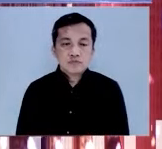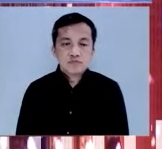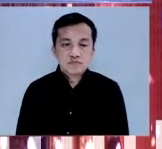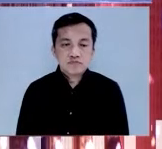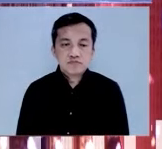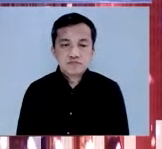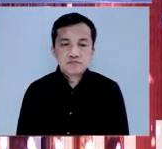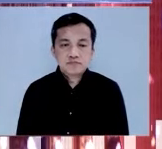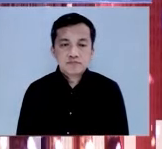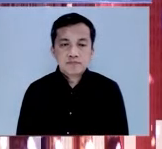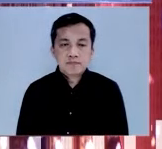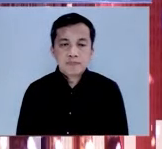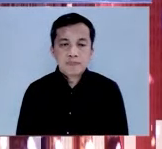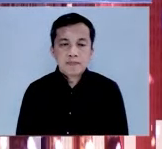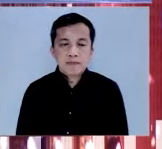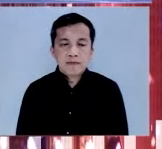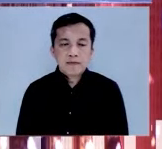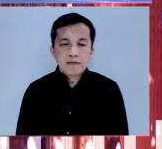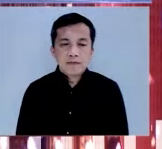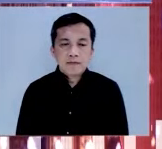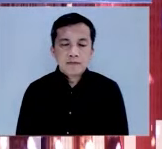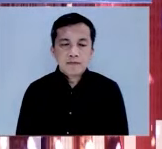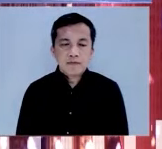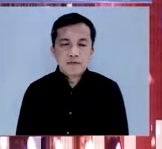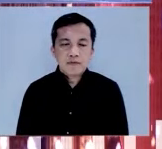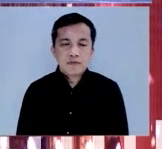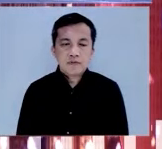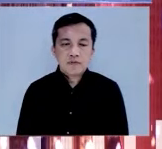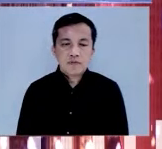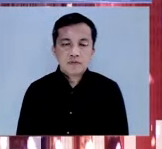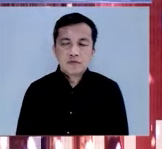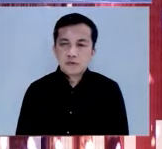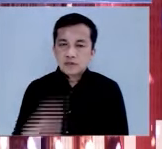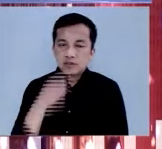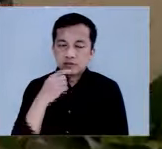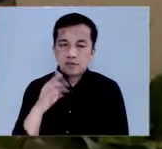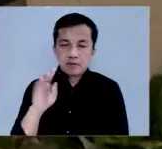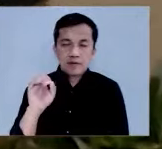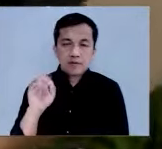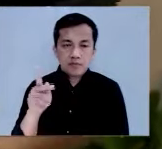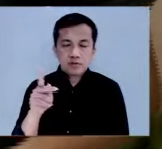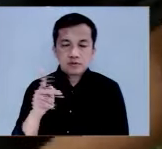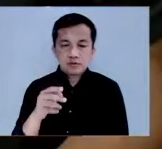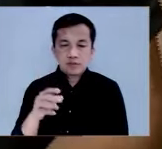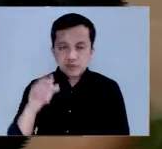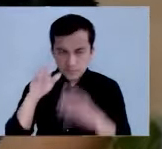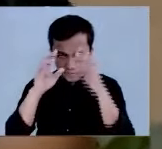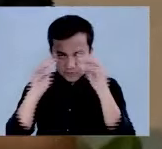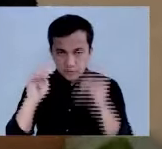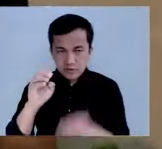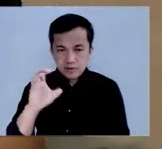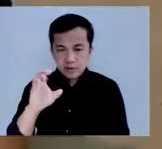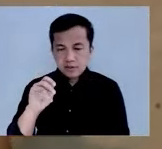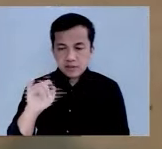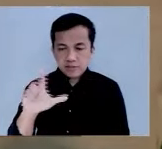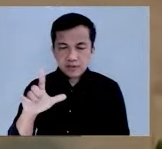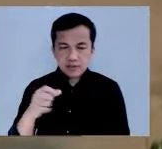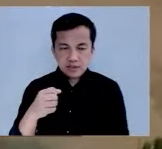mode mhm ang sabi lang Bok sa pahayag ni Mayor kel kanina ay gagawa sila ng